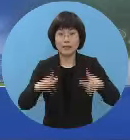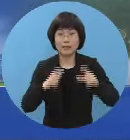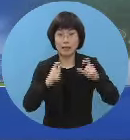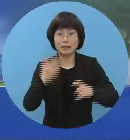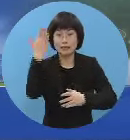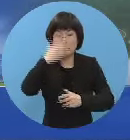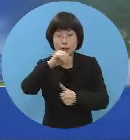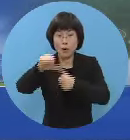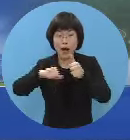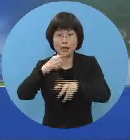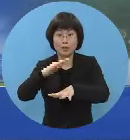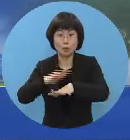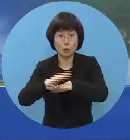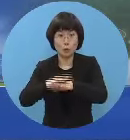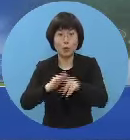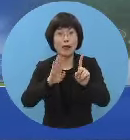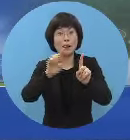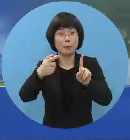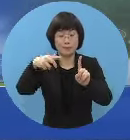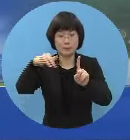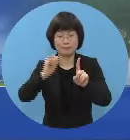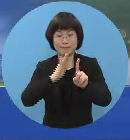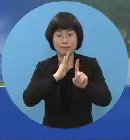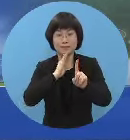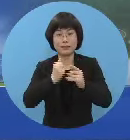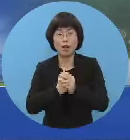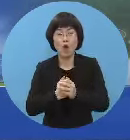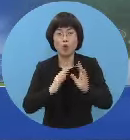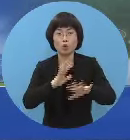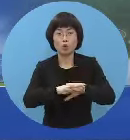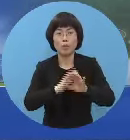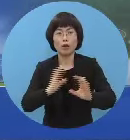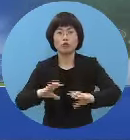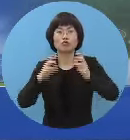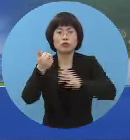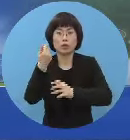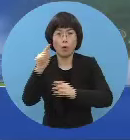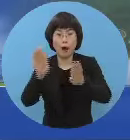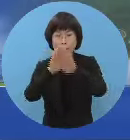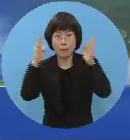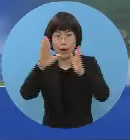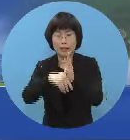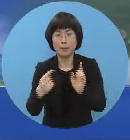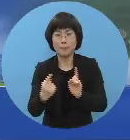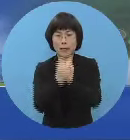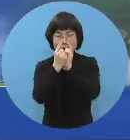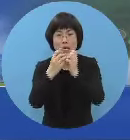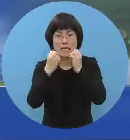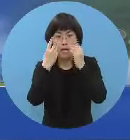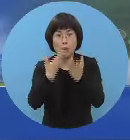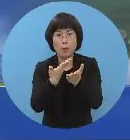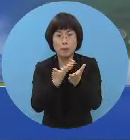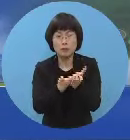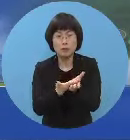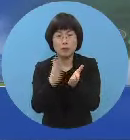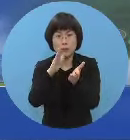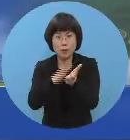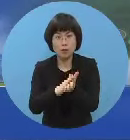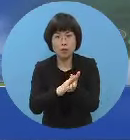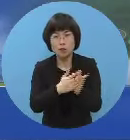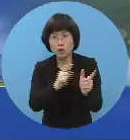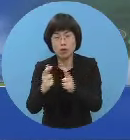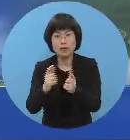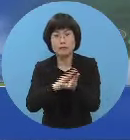전남은 친환경 농업 1번지인 농도입니다. 농업의 국제화, 개방화 시대를 맞아 새로운 변화에 대응하기 위해